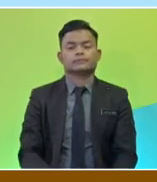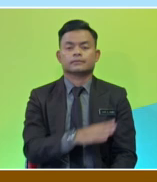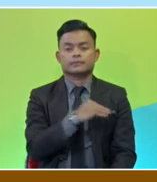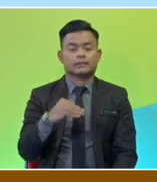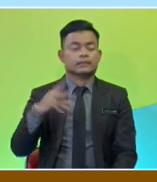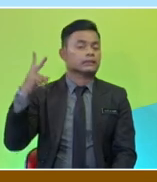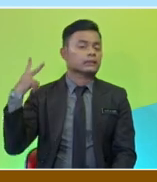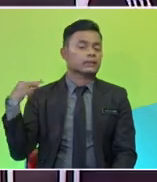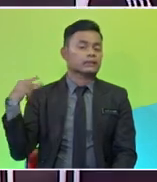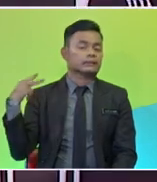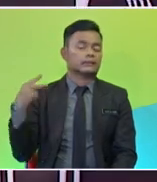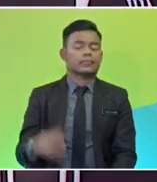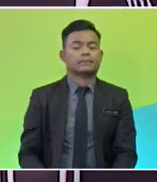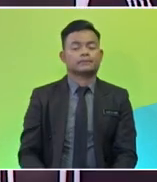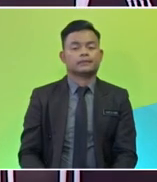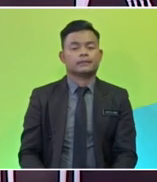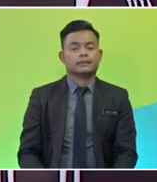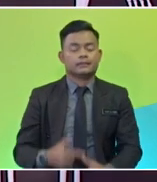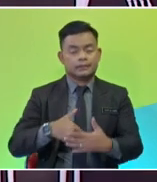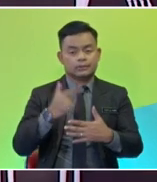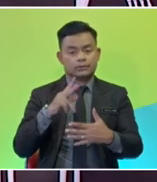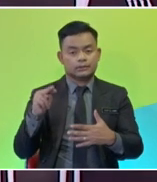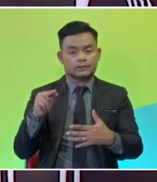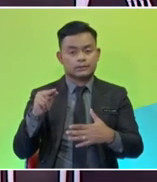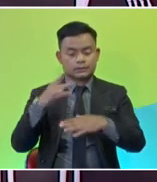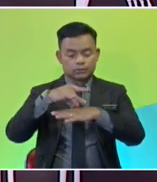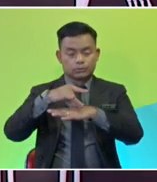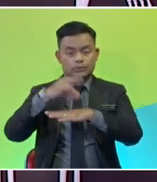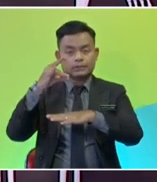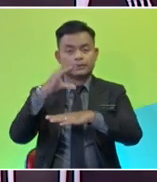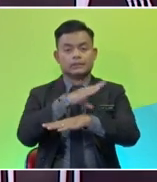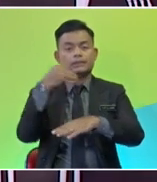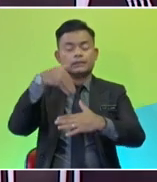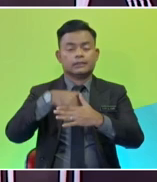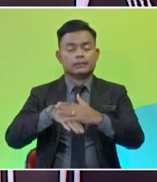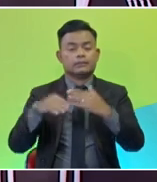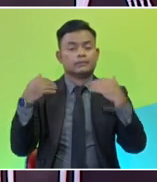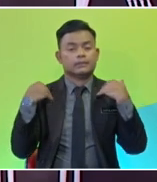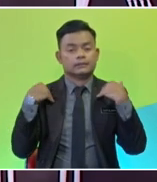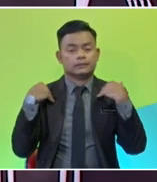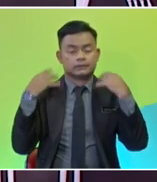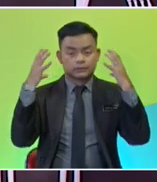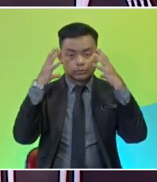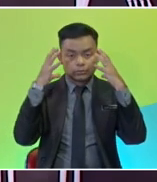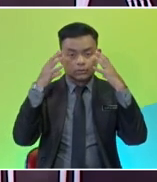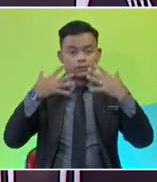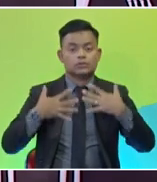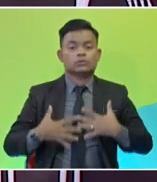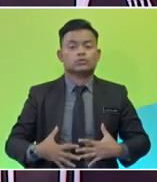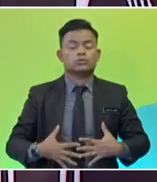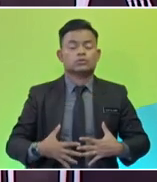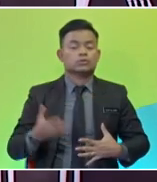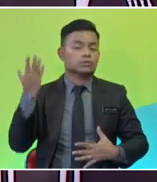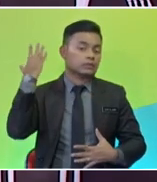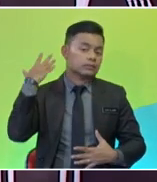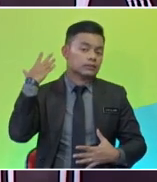kaki jadi di luarnya adalah kulit Marie kita ada tengkorak kita ada rusuk tulang